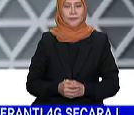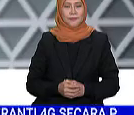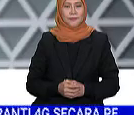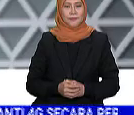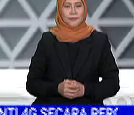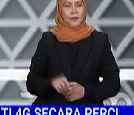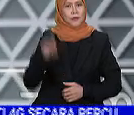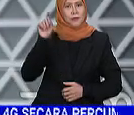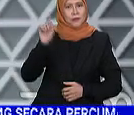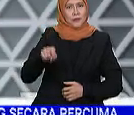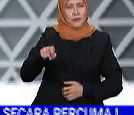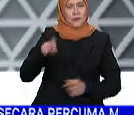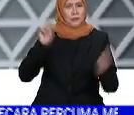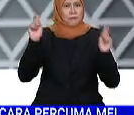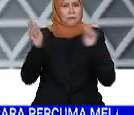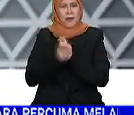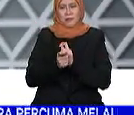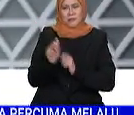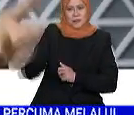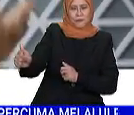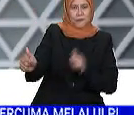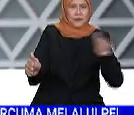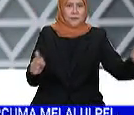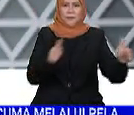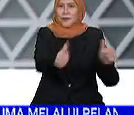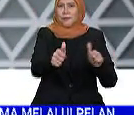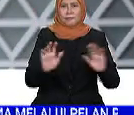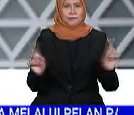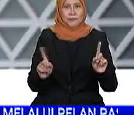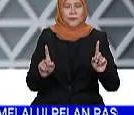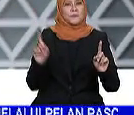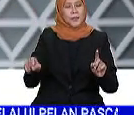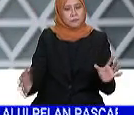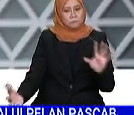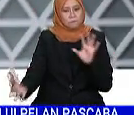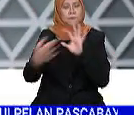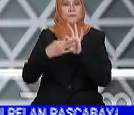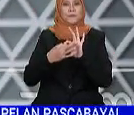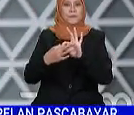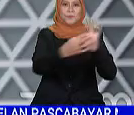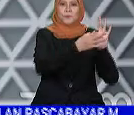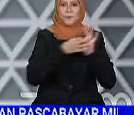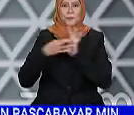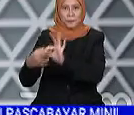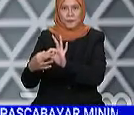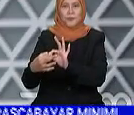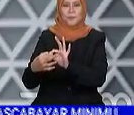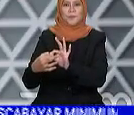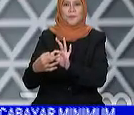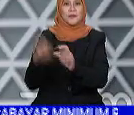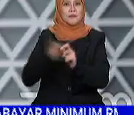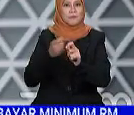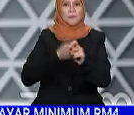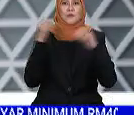Kita harus membuang mentaliti kau-kau, aku-aku. Sebaliknya, bekerjasama erat dalam kalangan unit atau bahagian dalam setiap